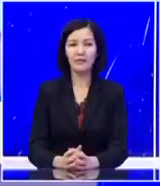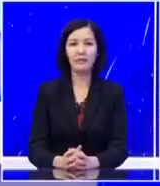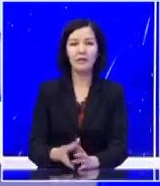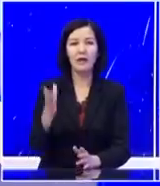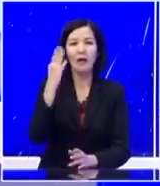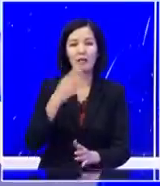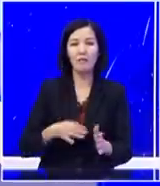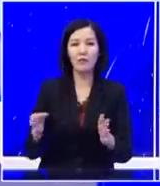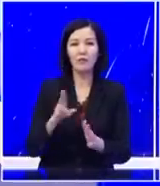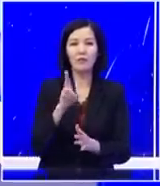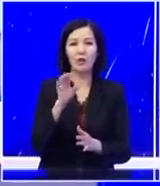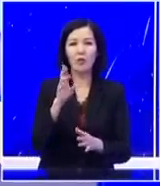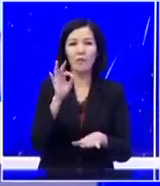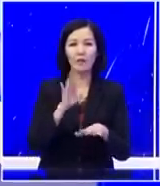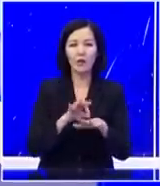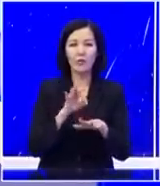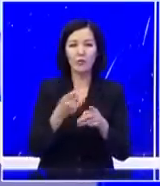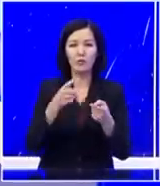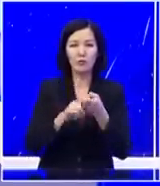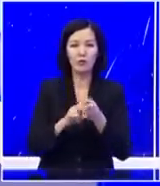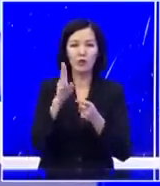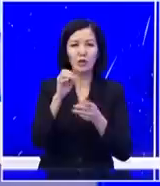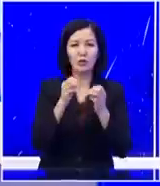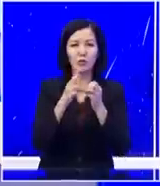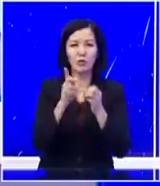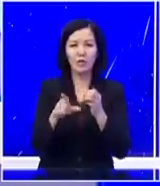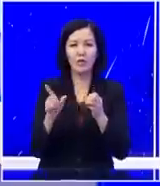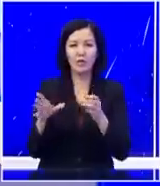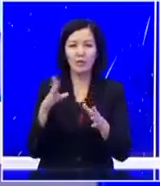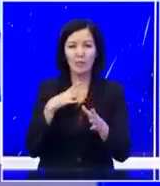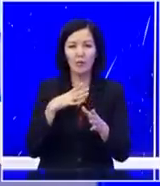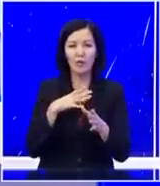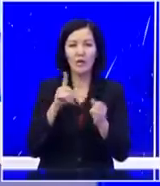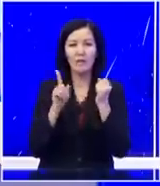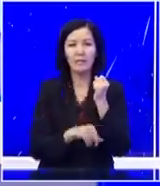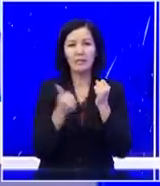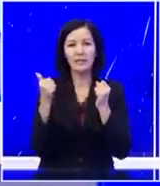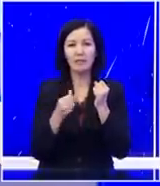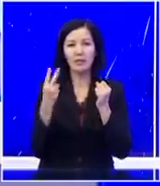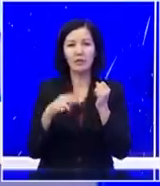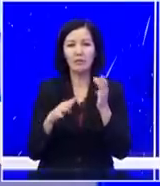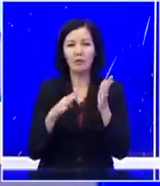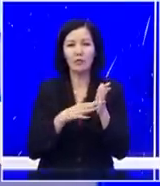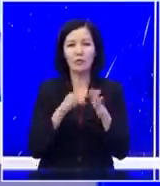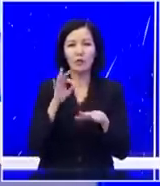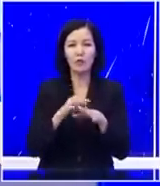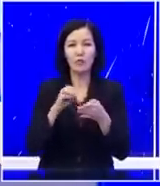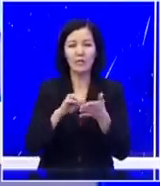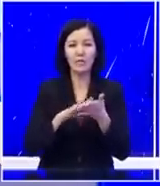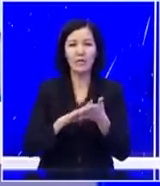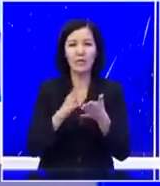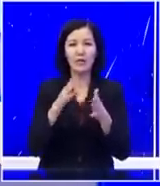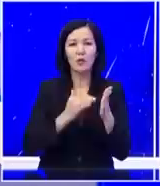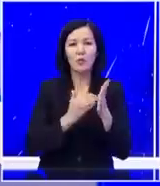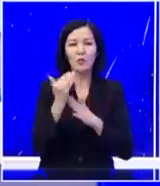Облыста COVID-19 инфекциясының жұқтырғандар саны 212-ке жетті. Соңғы аптада 29 жағдай тіркелген. Өсім